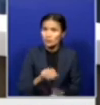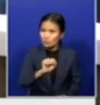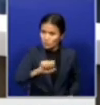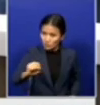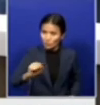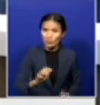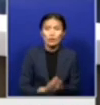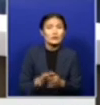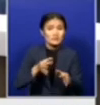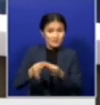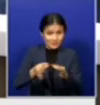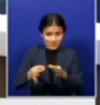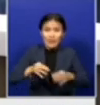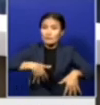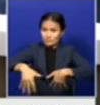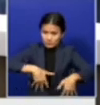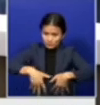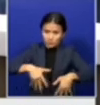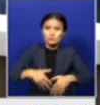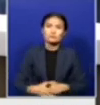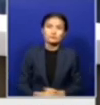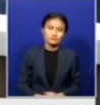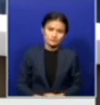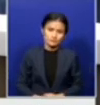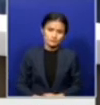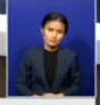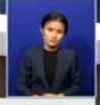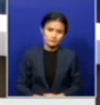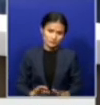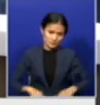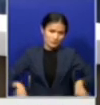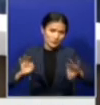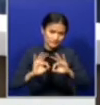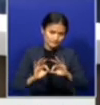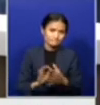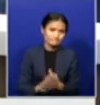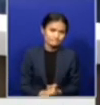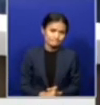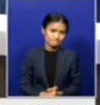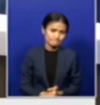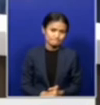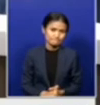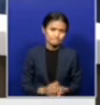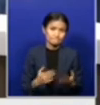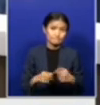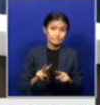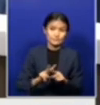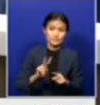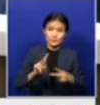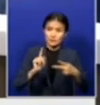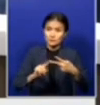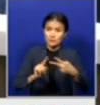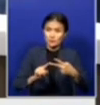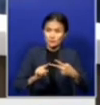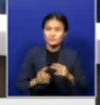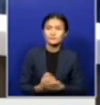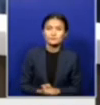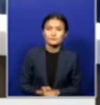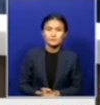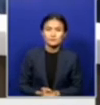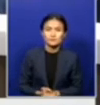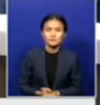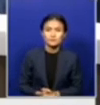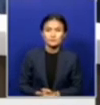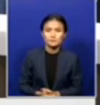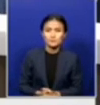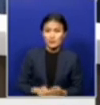ของประเทศก็คือพี่น้องประชาชนได้ทราบนะครับในเรื่องของส่วนที่สองนะฮะในเรื่องของการ